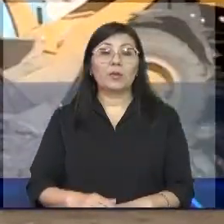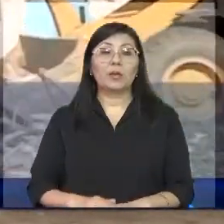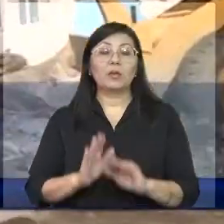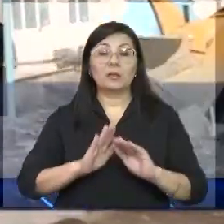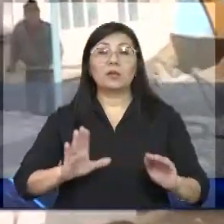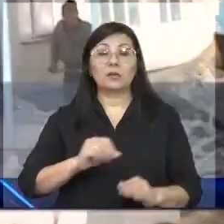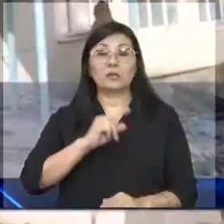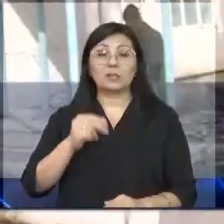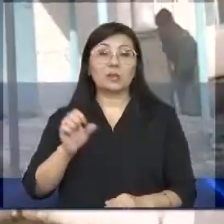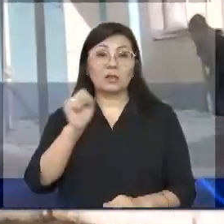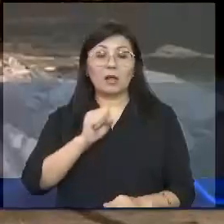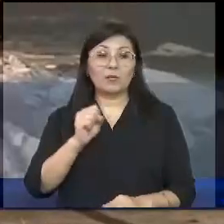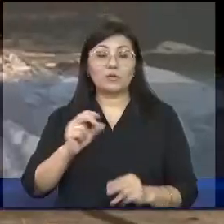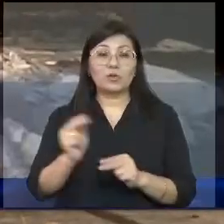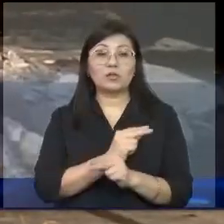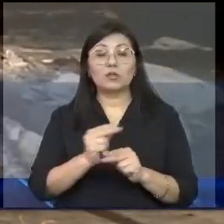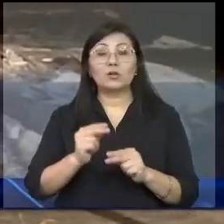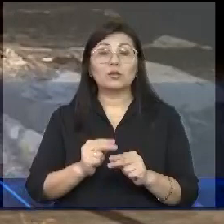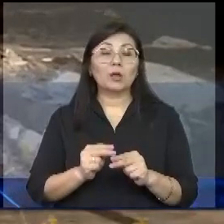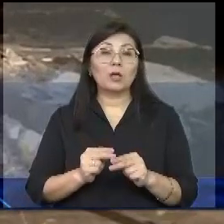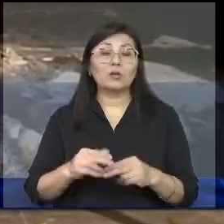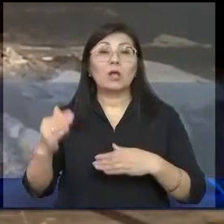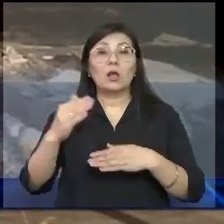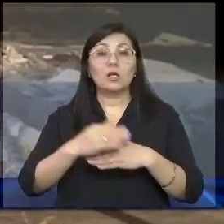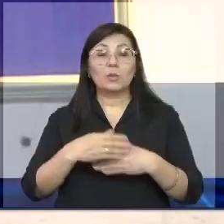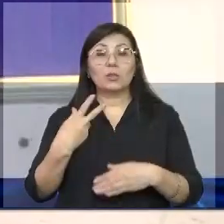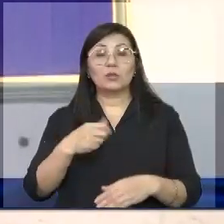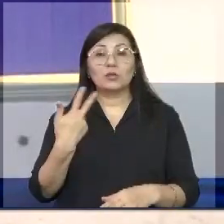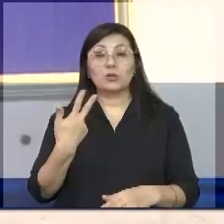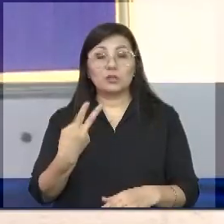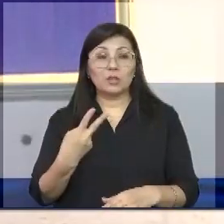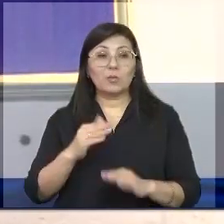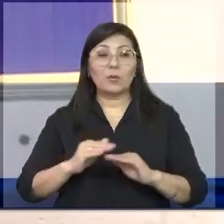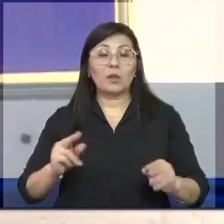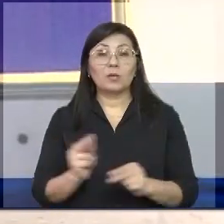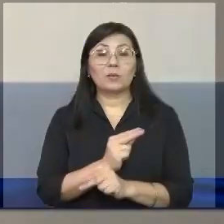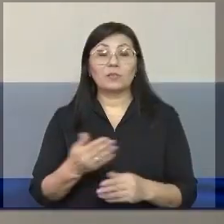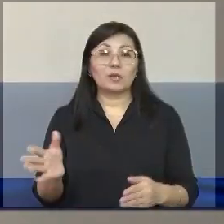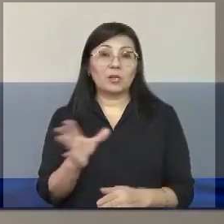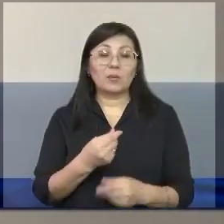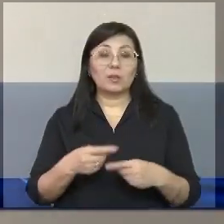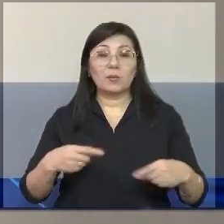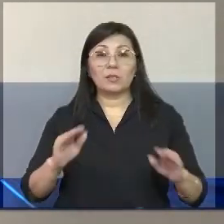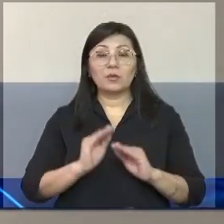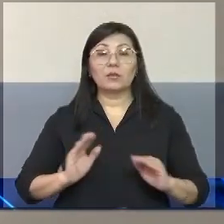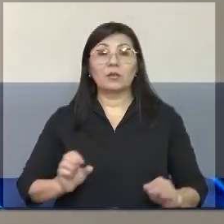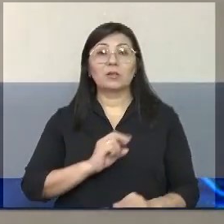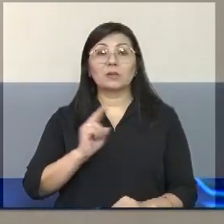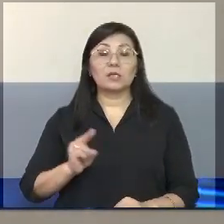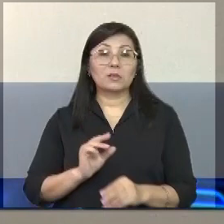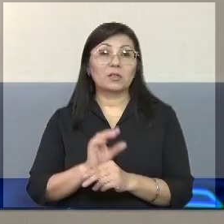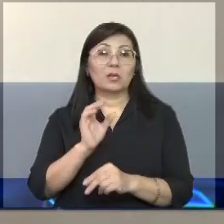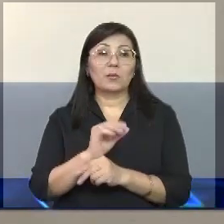дейінгі үйім биыл тамыз айында жөндеу жұмыстарына жабылды. Мұнда 320 бала тәрбиеленді. Қазір кезде олардың бәрін өзге балабақшаларға